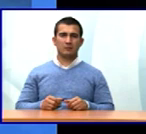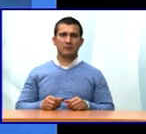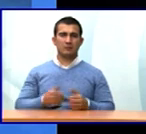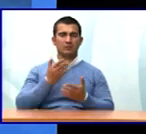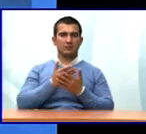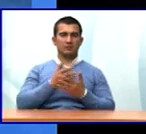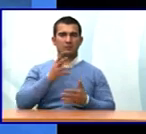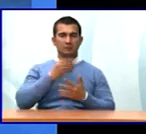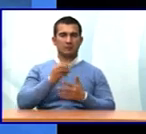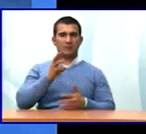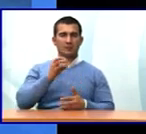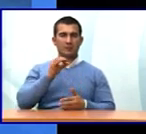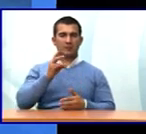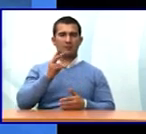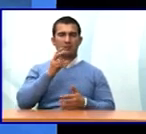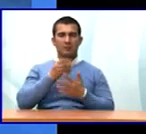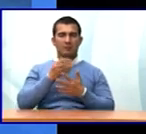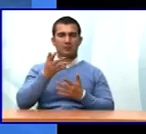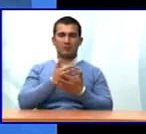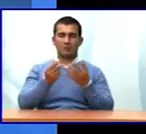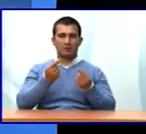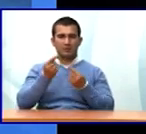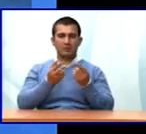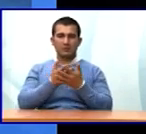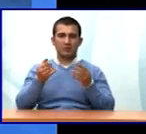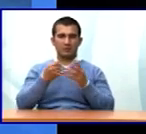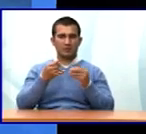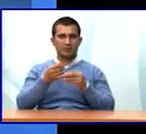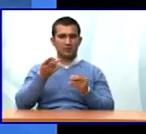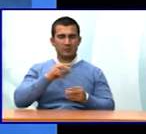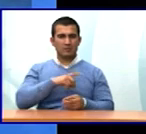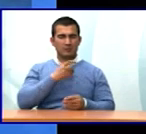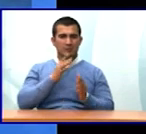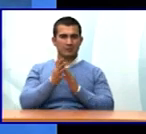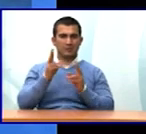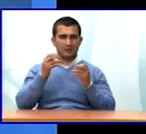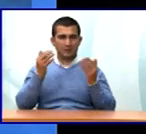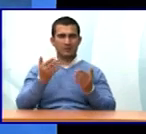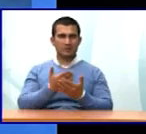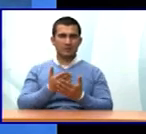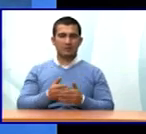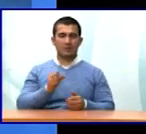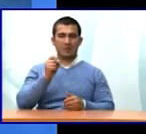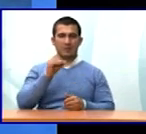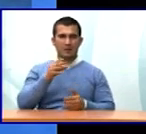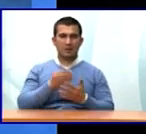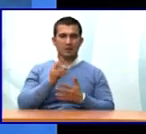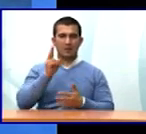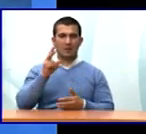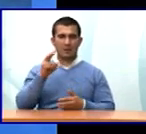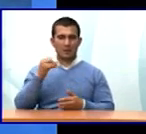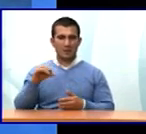Demak, mineral o'g'itlarni tarkibidagi ozuqa elementlari asosan azot, kaliy oksid